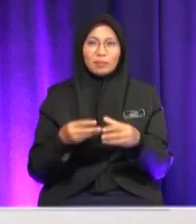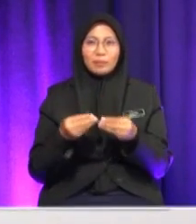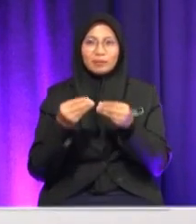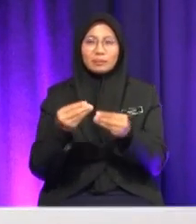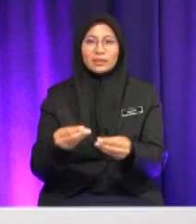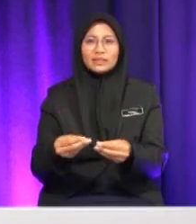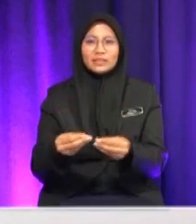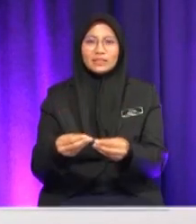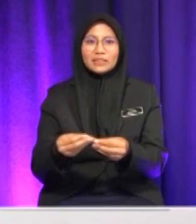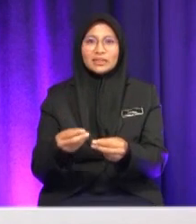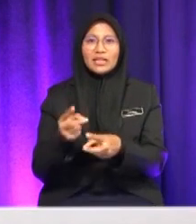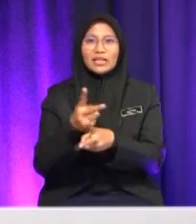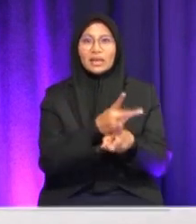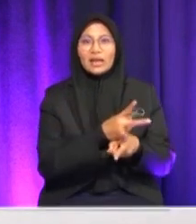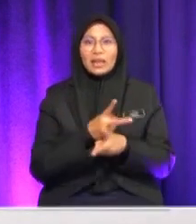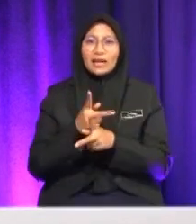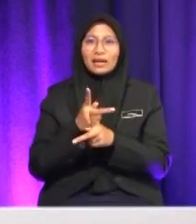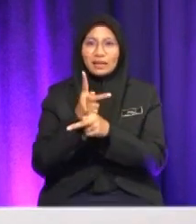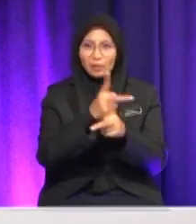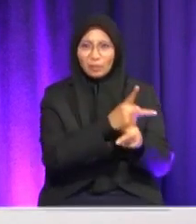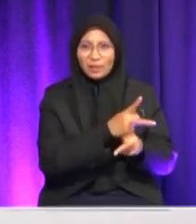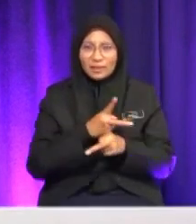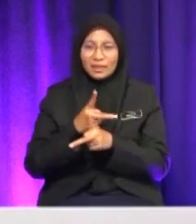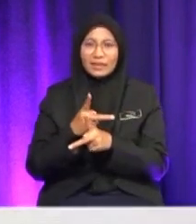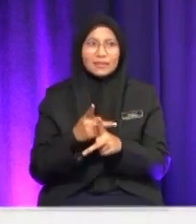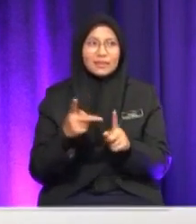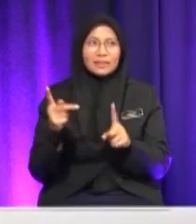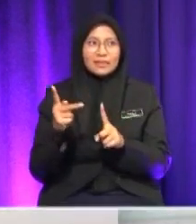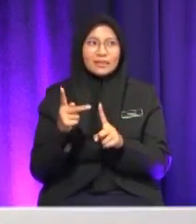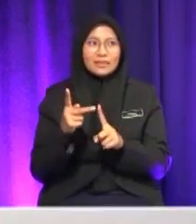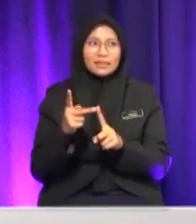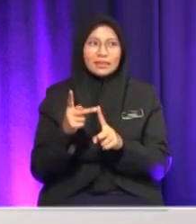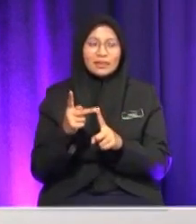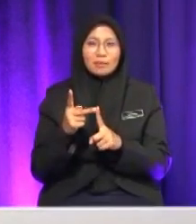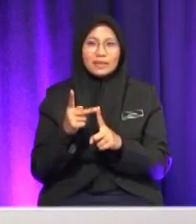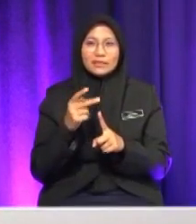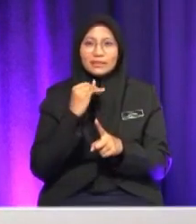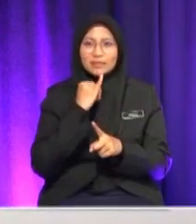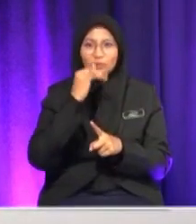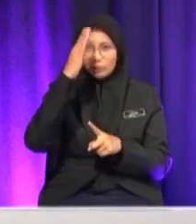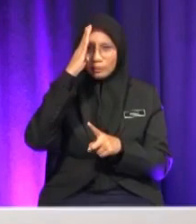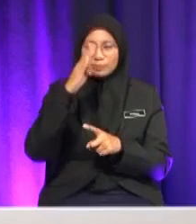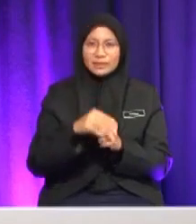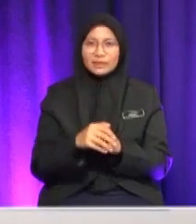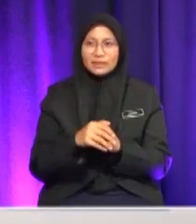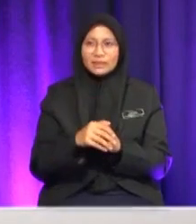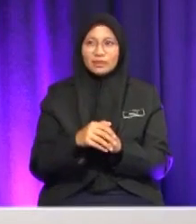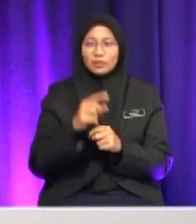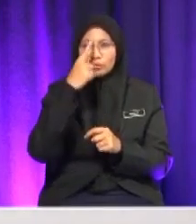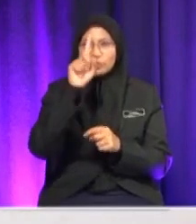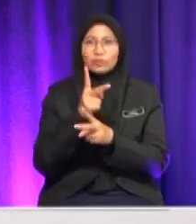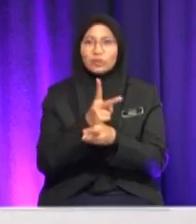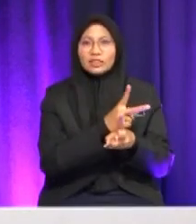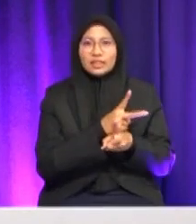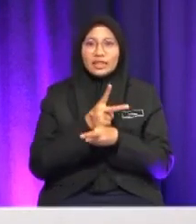mengawal pembelanjaan saya. Sebagai contoh, debit card saya, bank account saya, semuanya saya tak ada apa-apa control. Semuanya ibu bapa saya. So